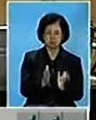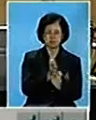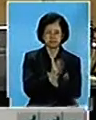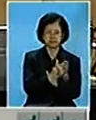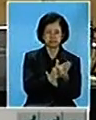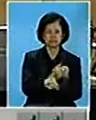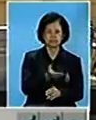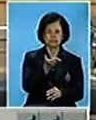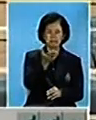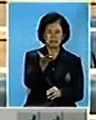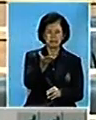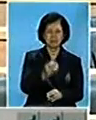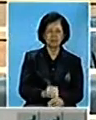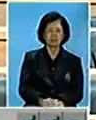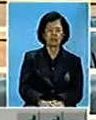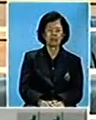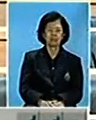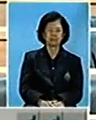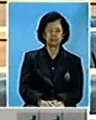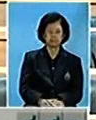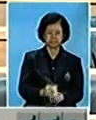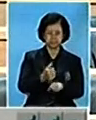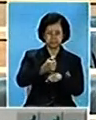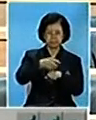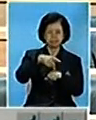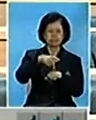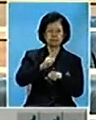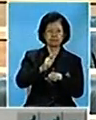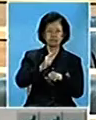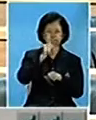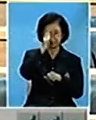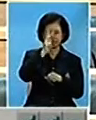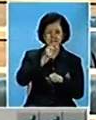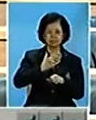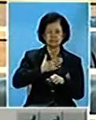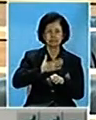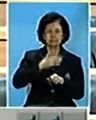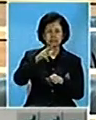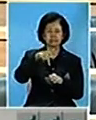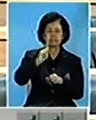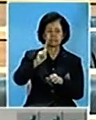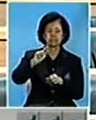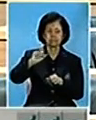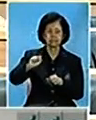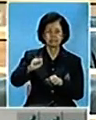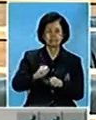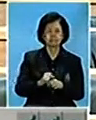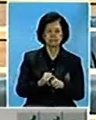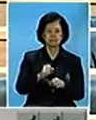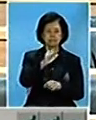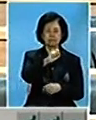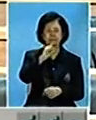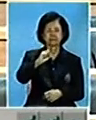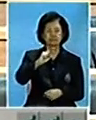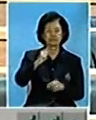ชัยศรีศักดิ์ครับ ครับกราบเรียนท่านประธานที่เคารพกระผมจ่าสิบตำรวจประสิทธิ์ชัยศรีศักดิ์สมาชิกสภ